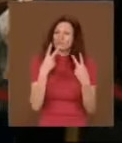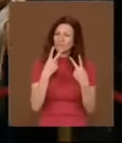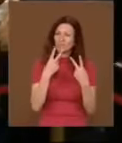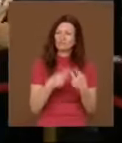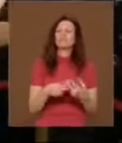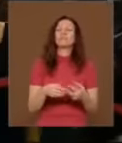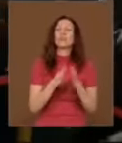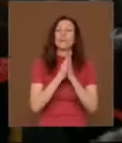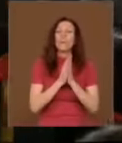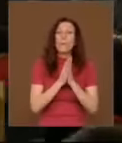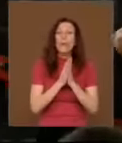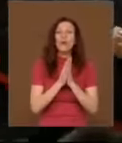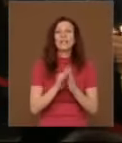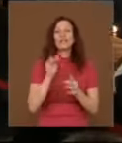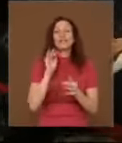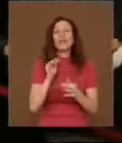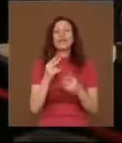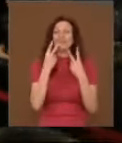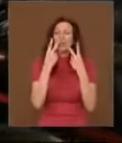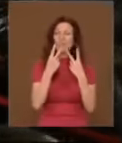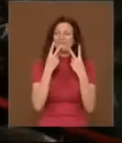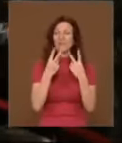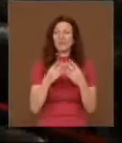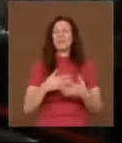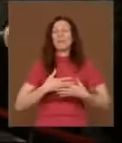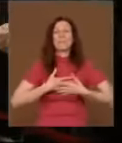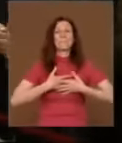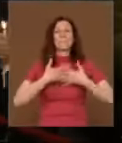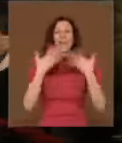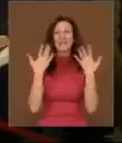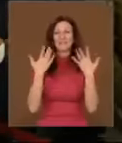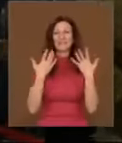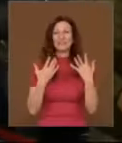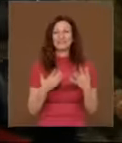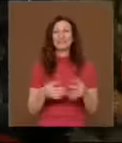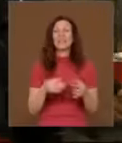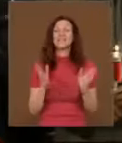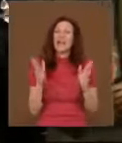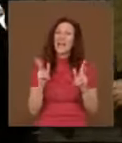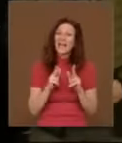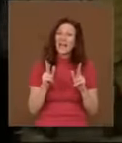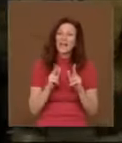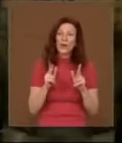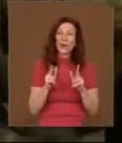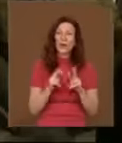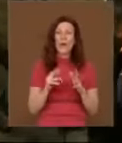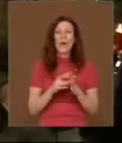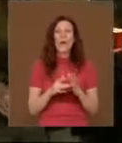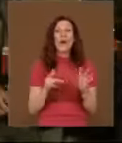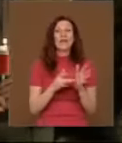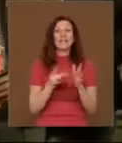молитвословията ще чуваме този празничен тропар, кратките думи